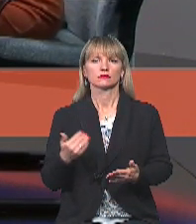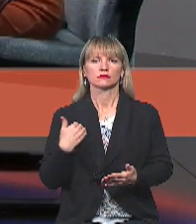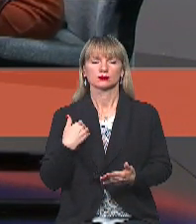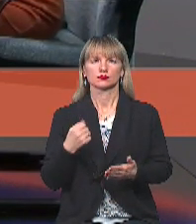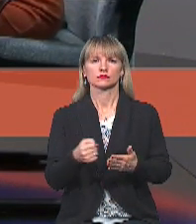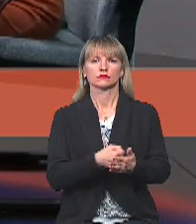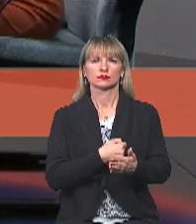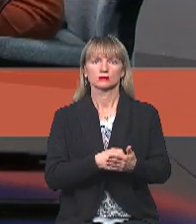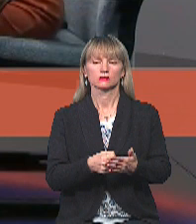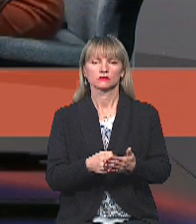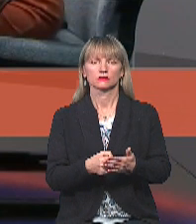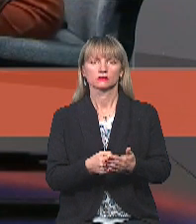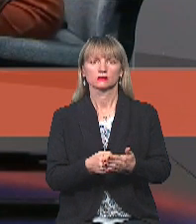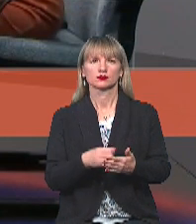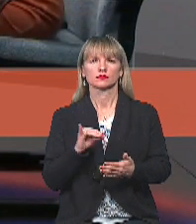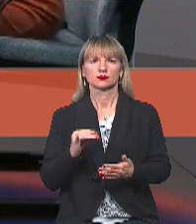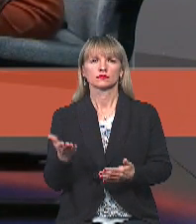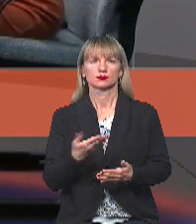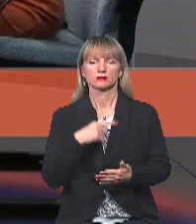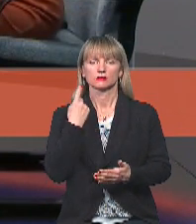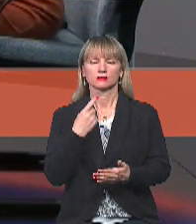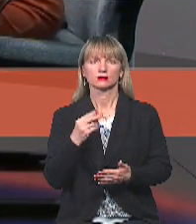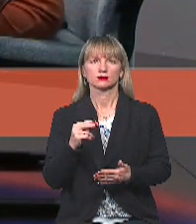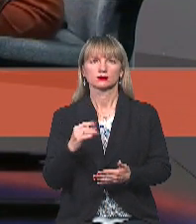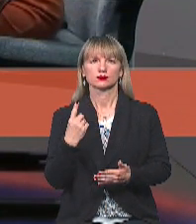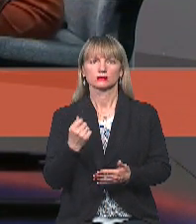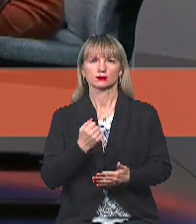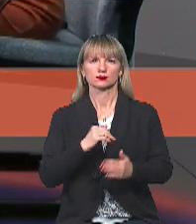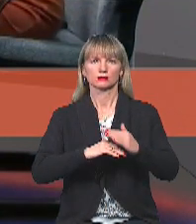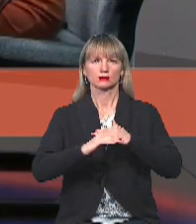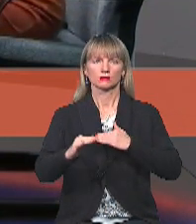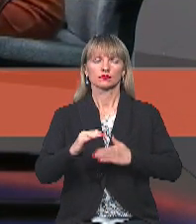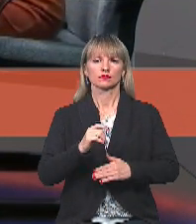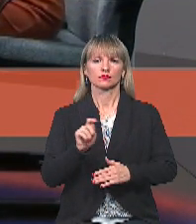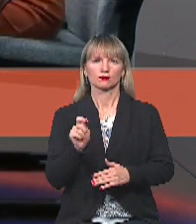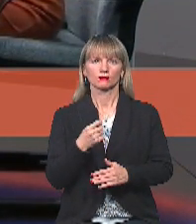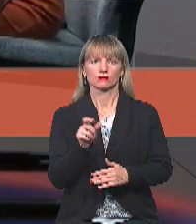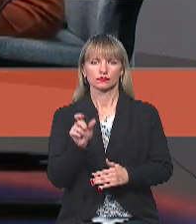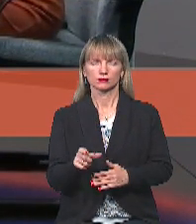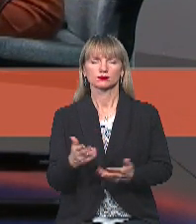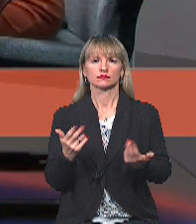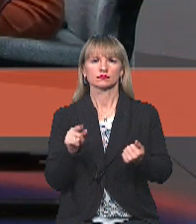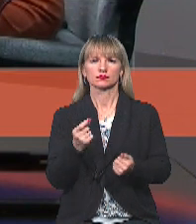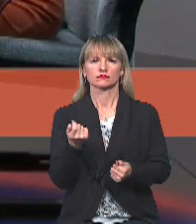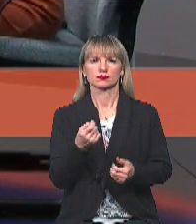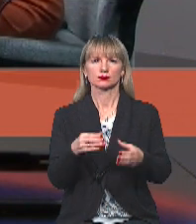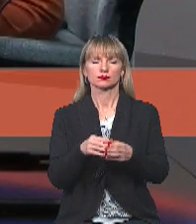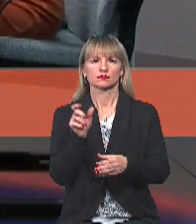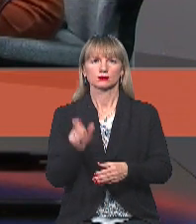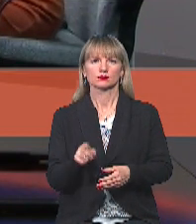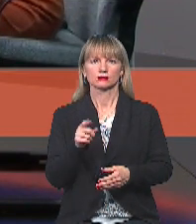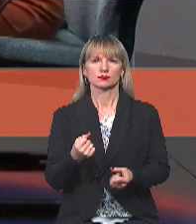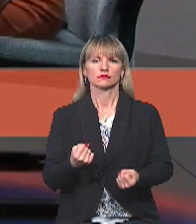хочуть добитися. І ми говоримо, чи один в полі воїн. Так, от та невеличка група людей,